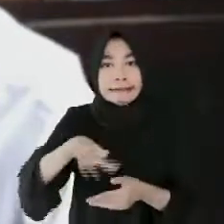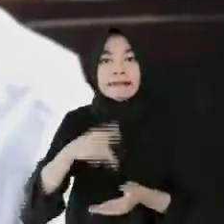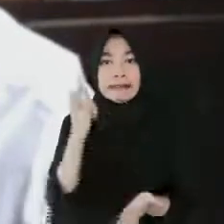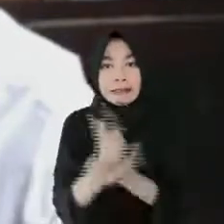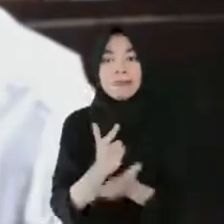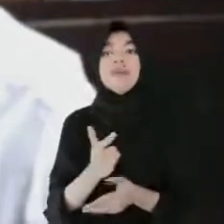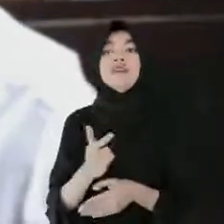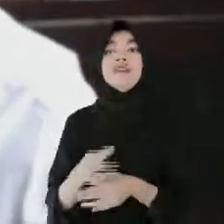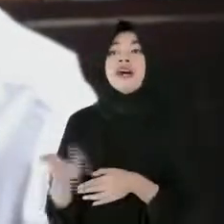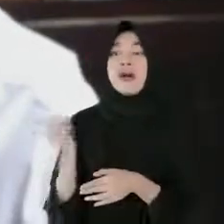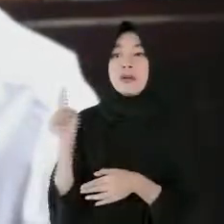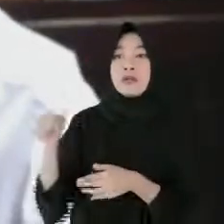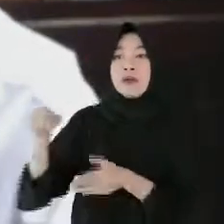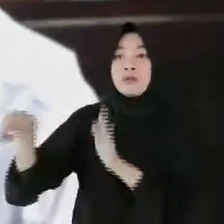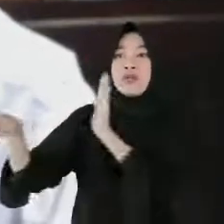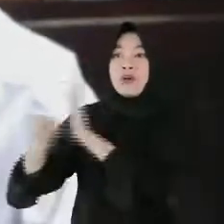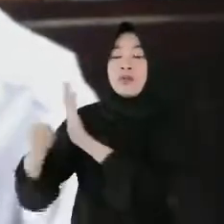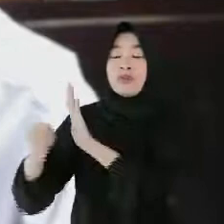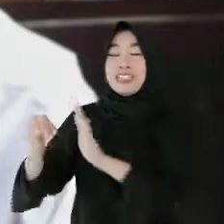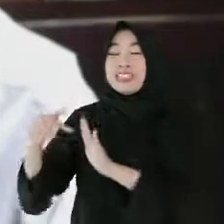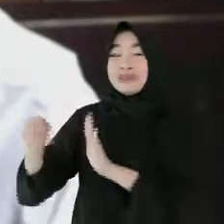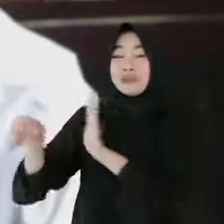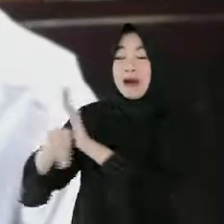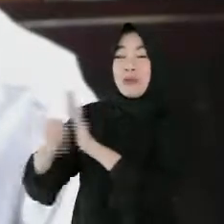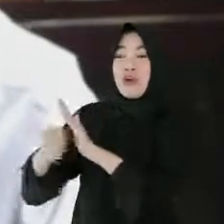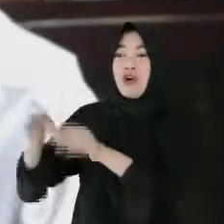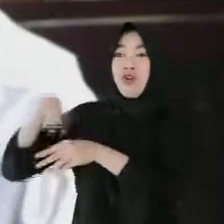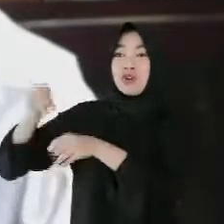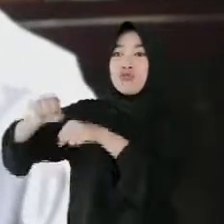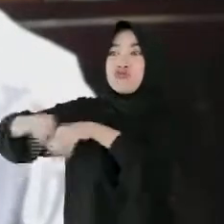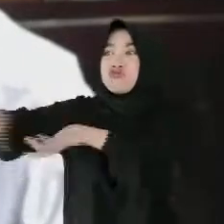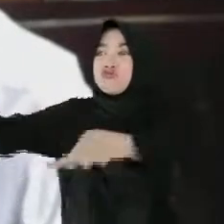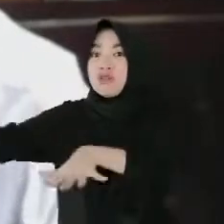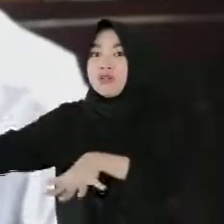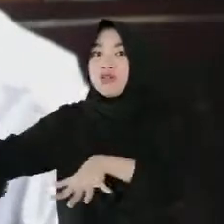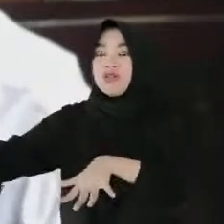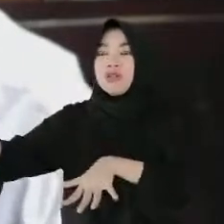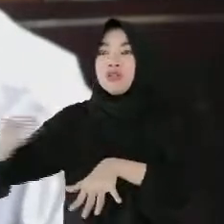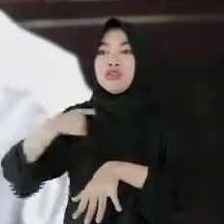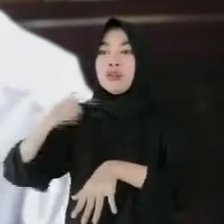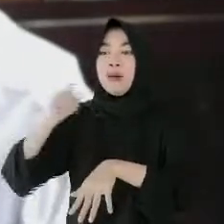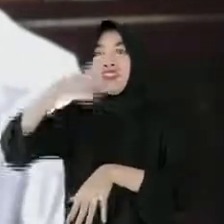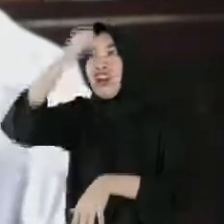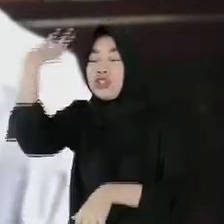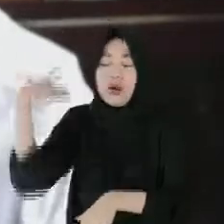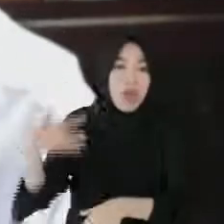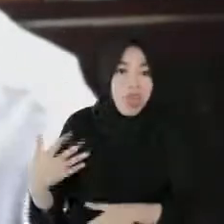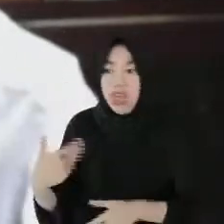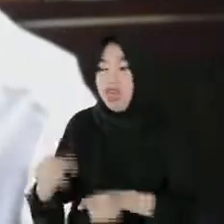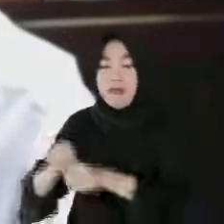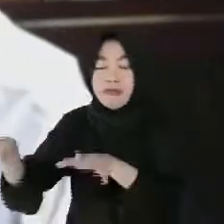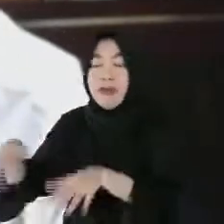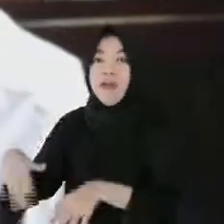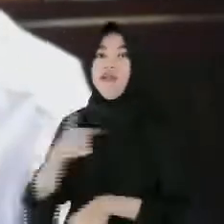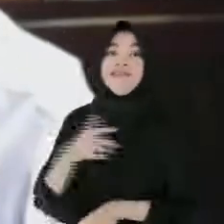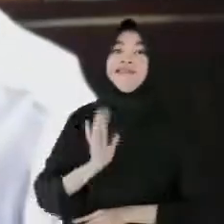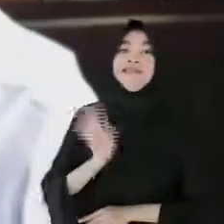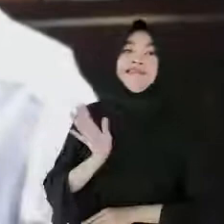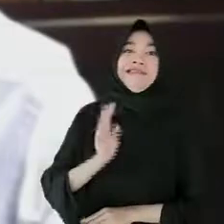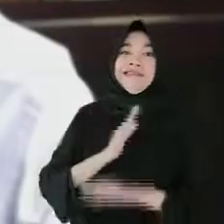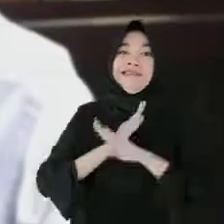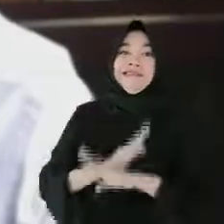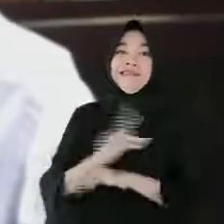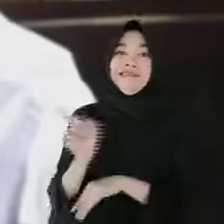segala iki opo ini menjadi Cluster baru akibat karena kami dianggap teledor kami dianggap HP dan sebagainya